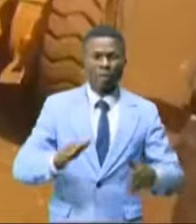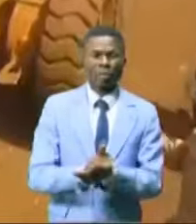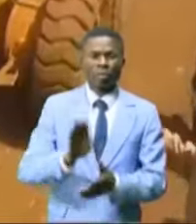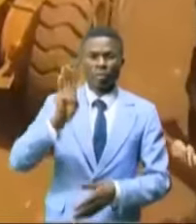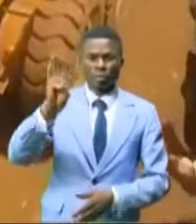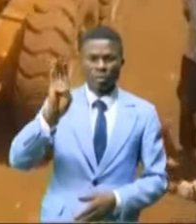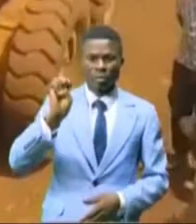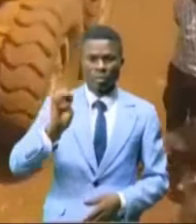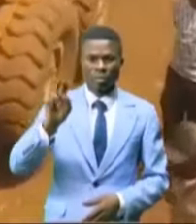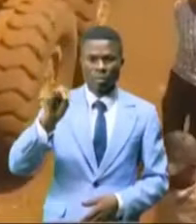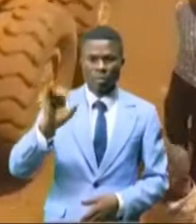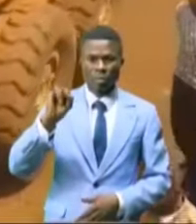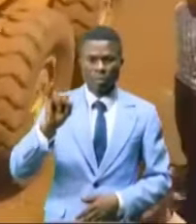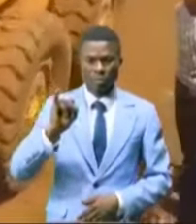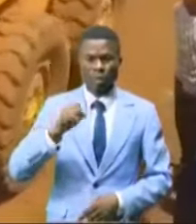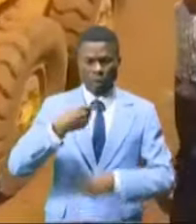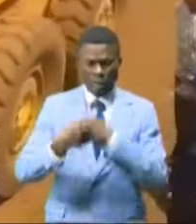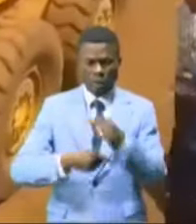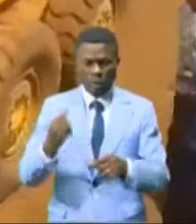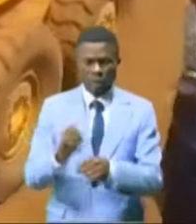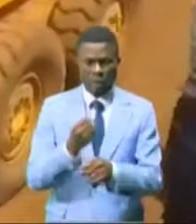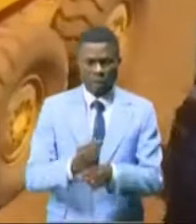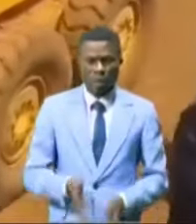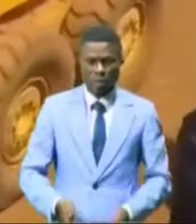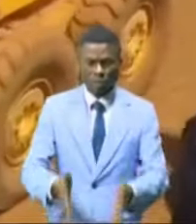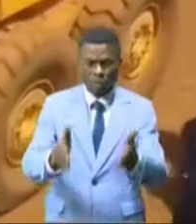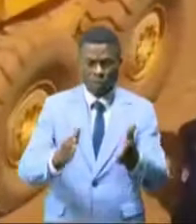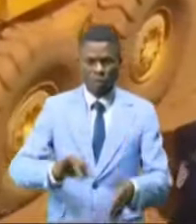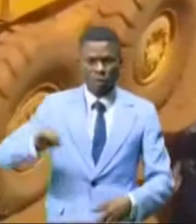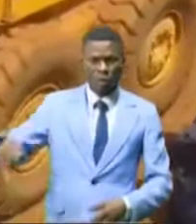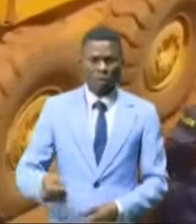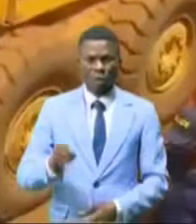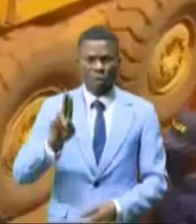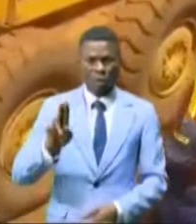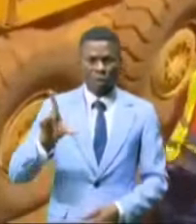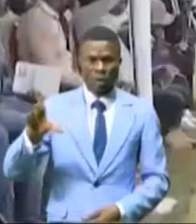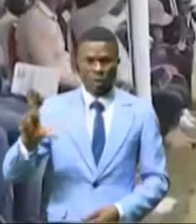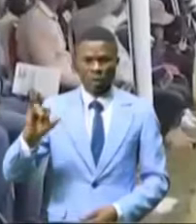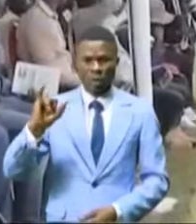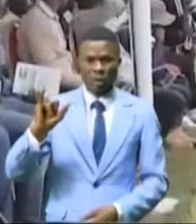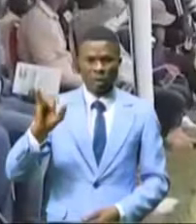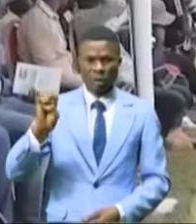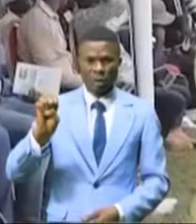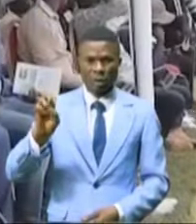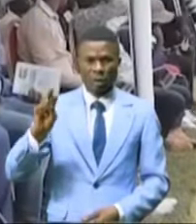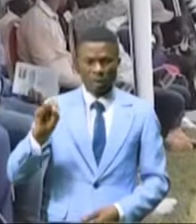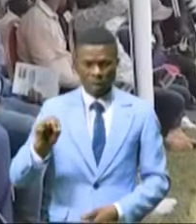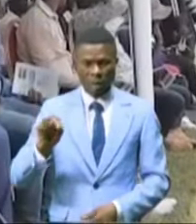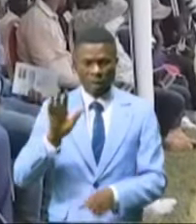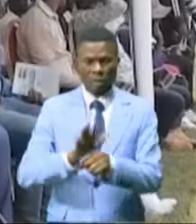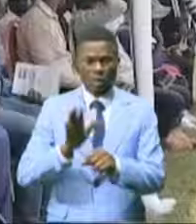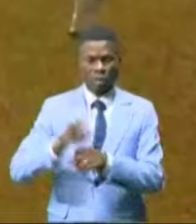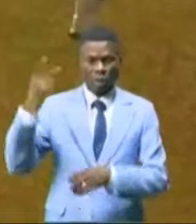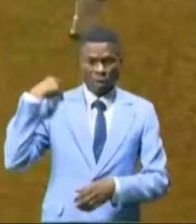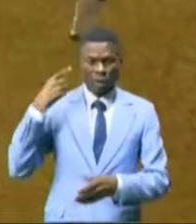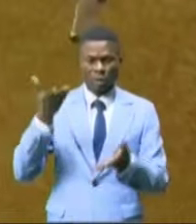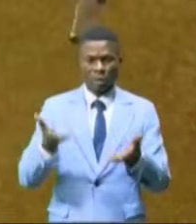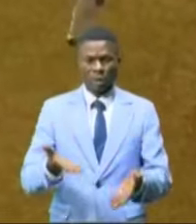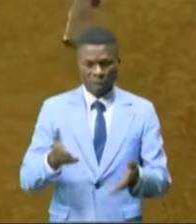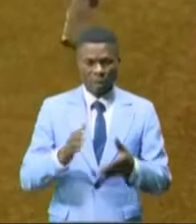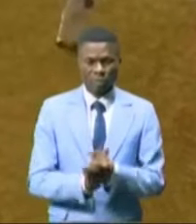Mavivi et le lancement du bétonnage de l'avenue Julien Paluku devant plusieurs autorités et notabilité locale.